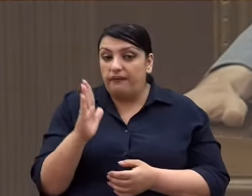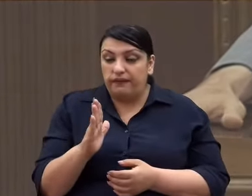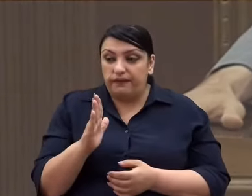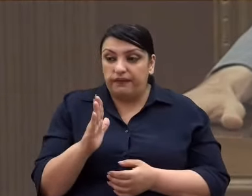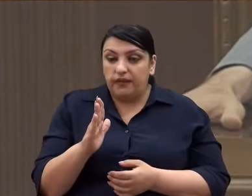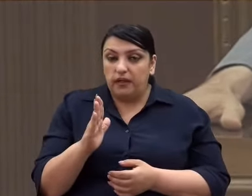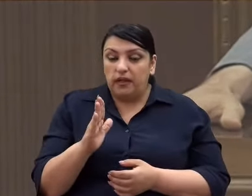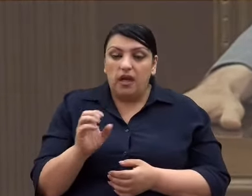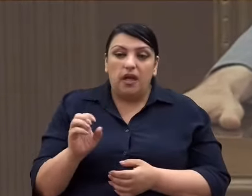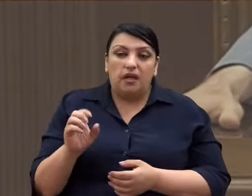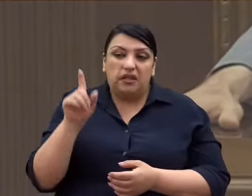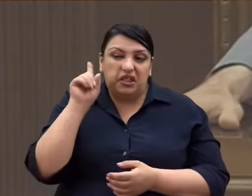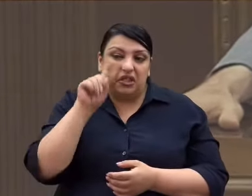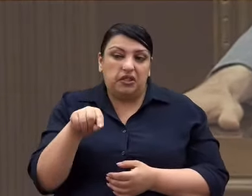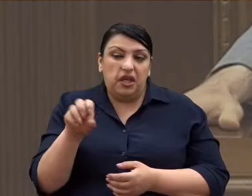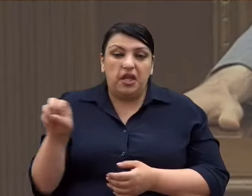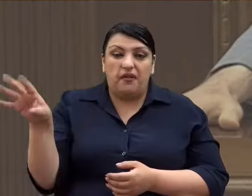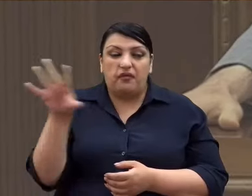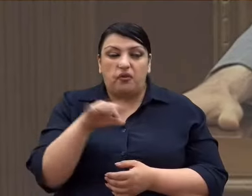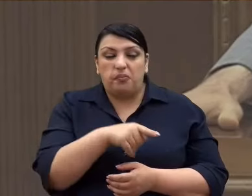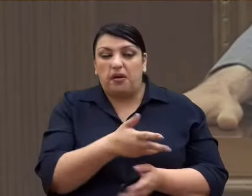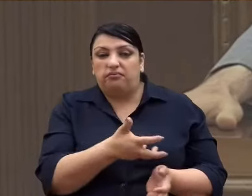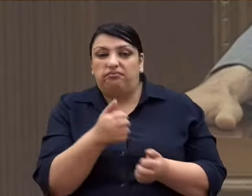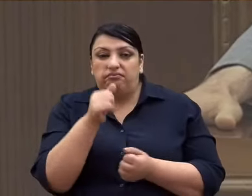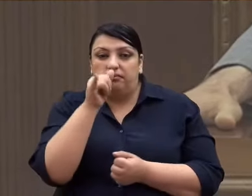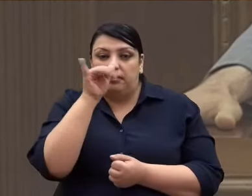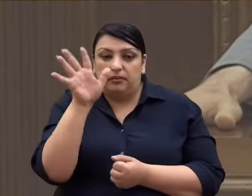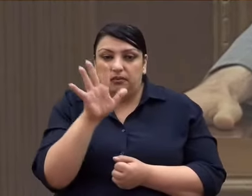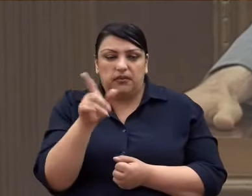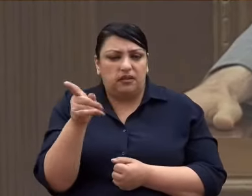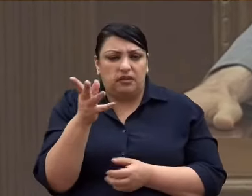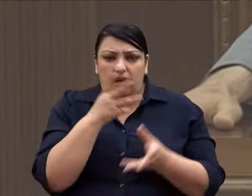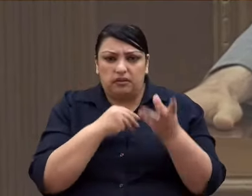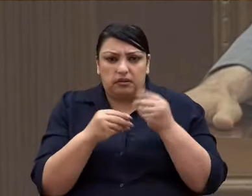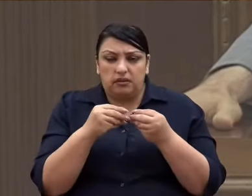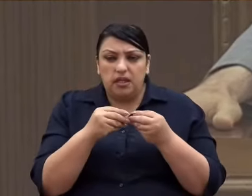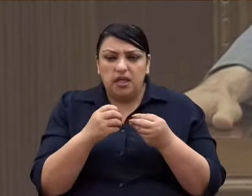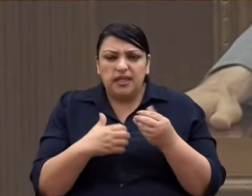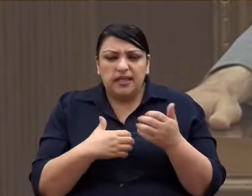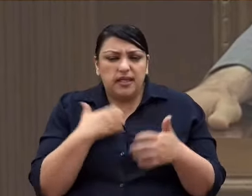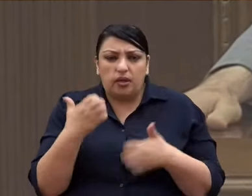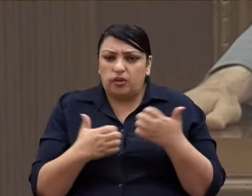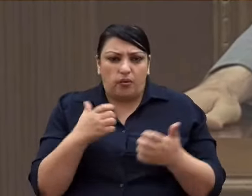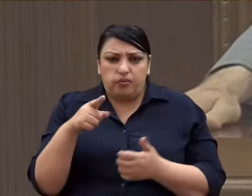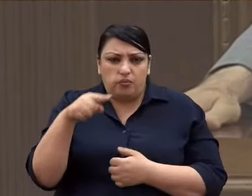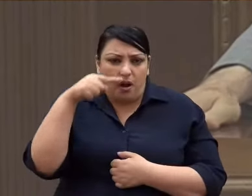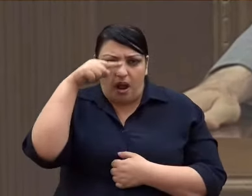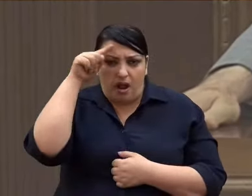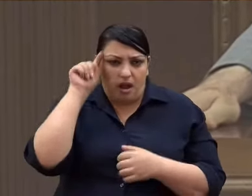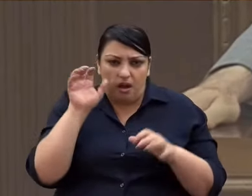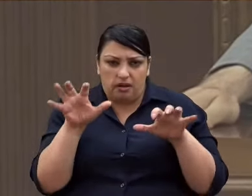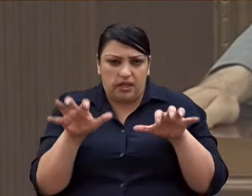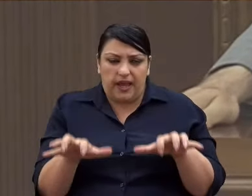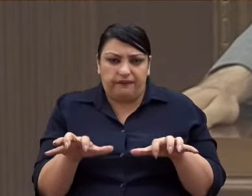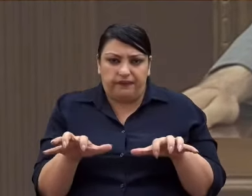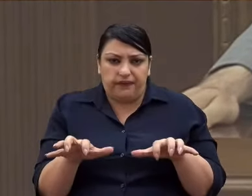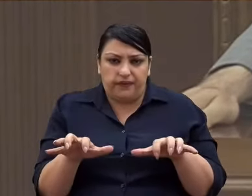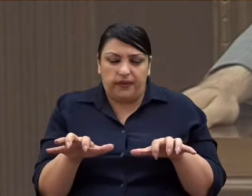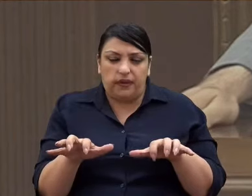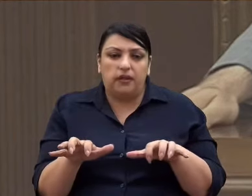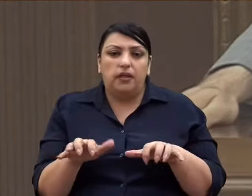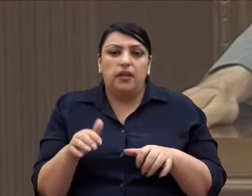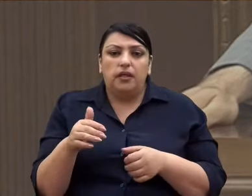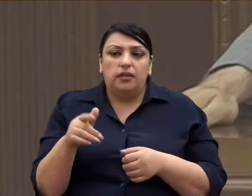չի ընդունի, կեղծ է։ Ալիևը սարսափում է եվրոպական միջնորդությունից, անթաքույց